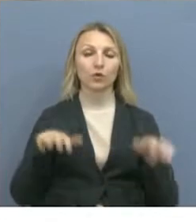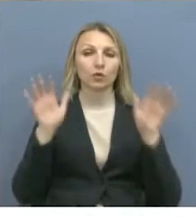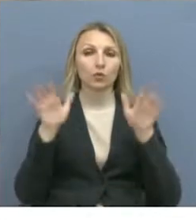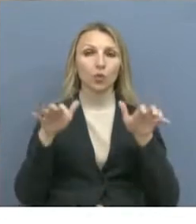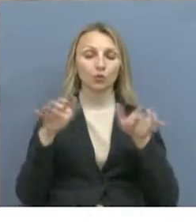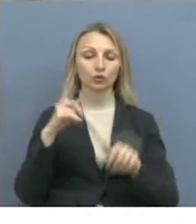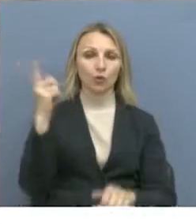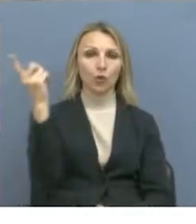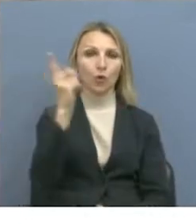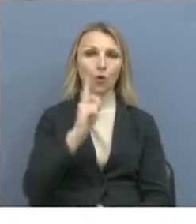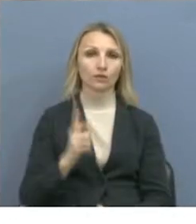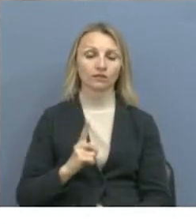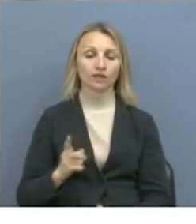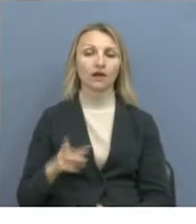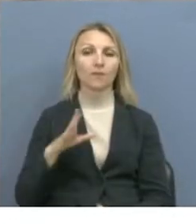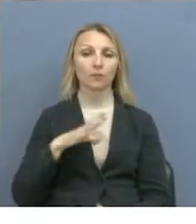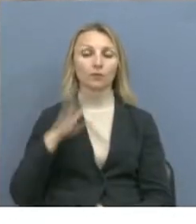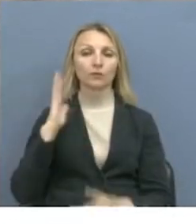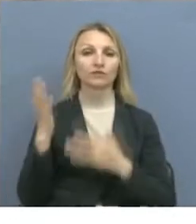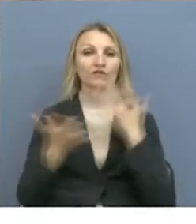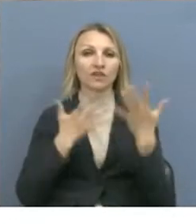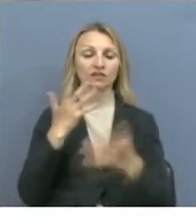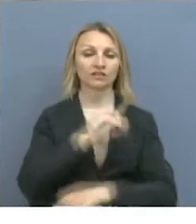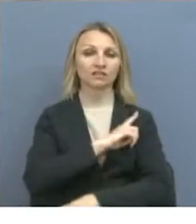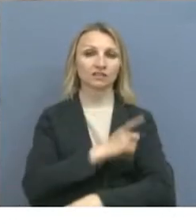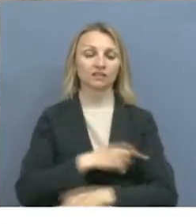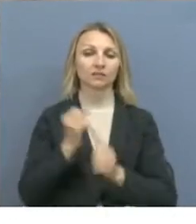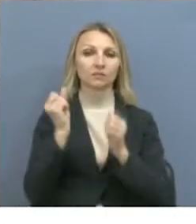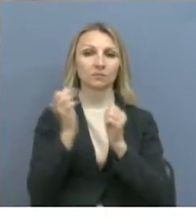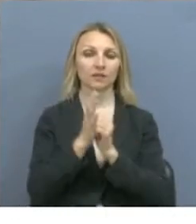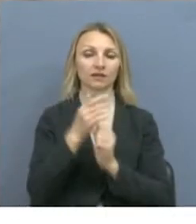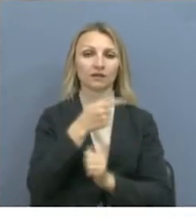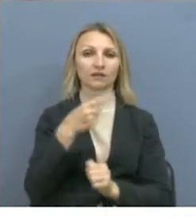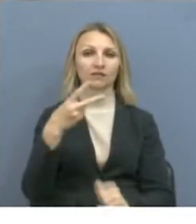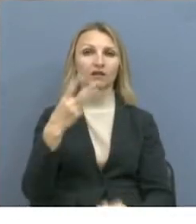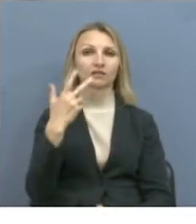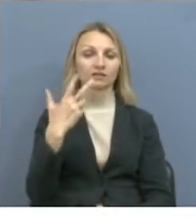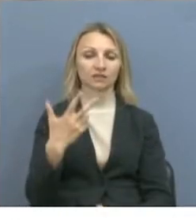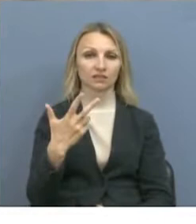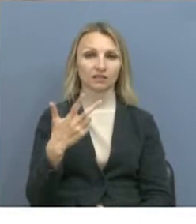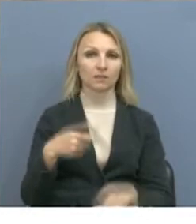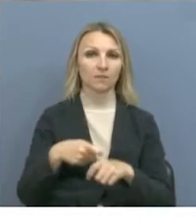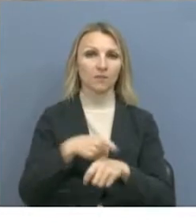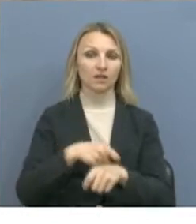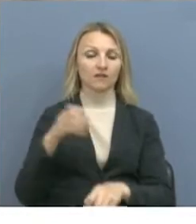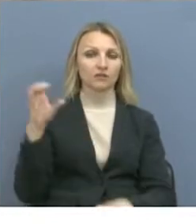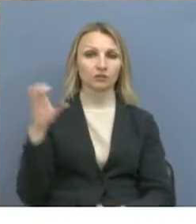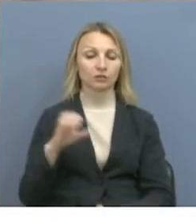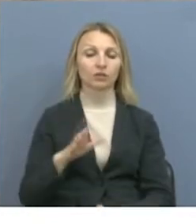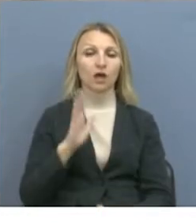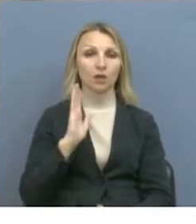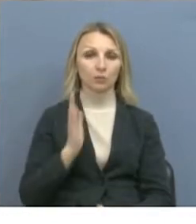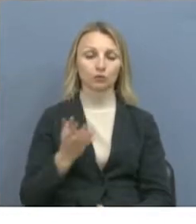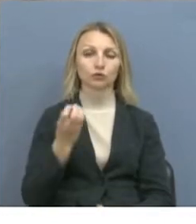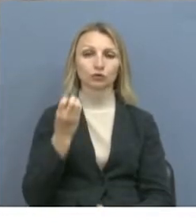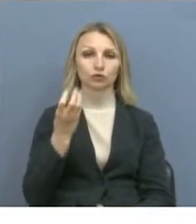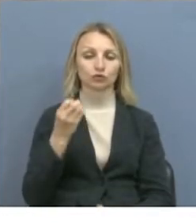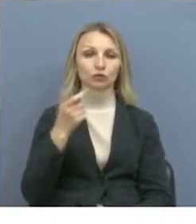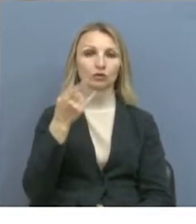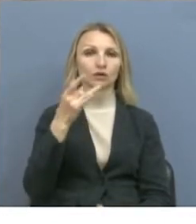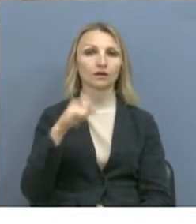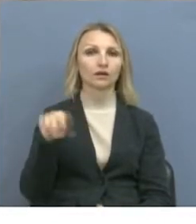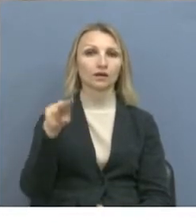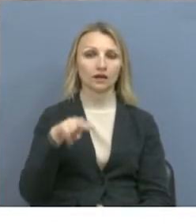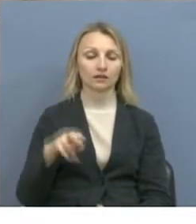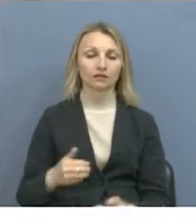с грозами, местами усиления ветра до 15-23 метров в секунду, а также возможно выпадение града. Уже